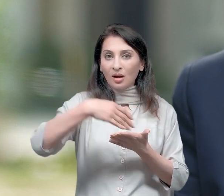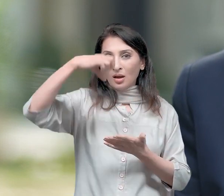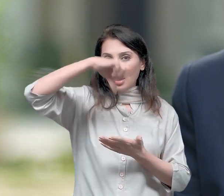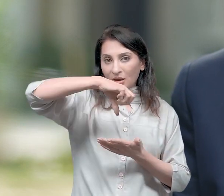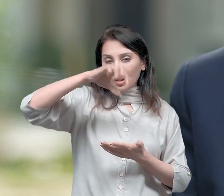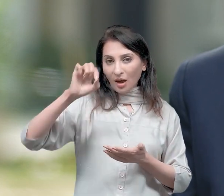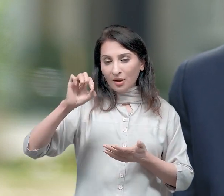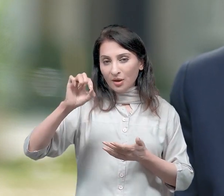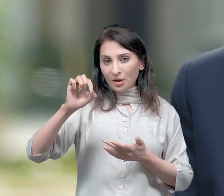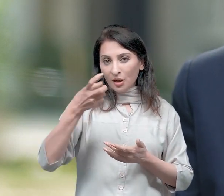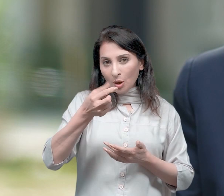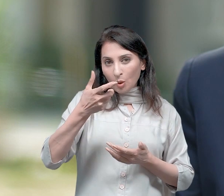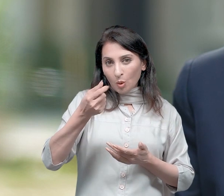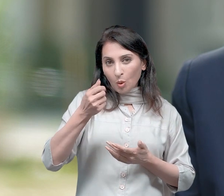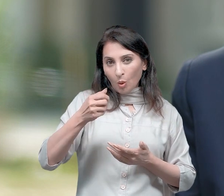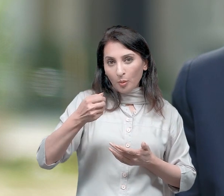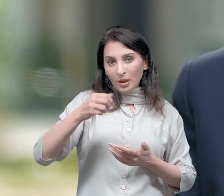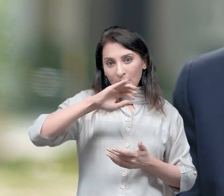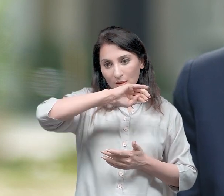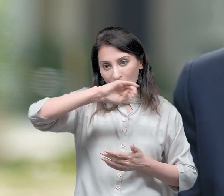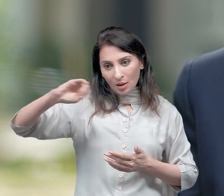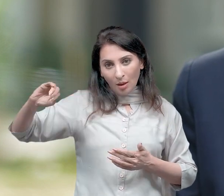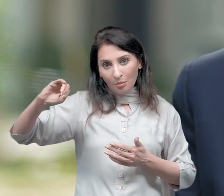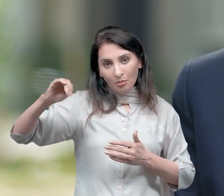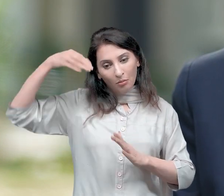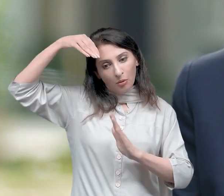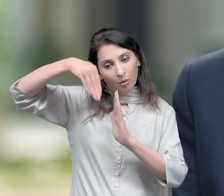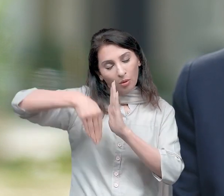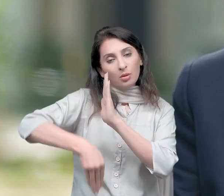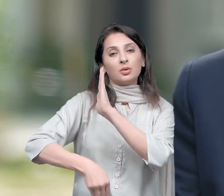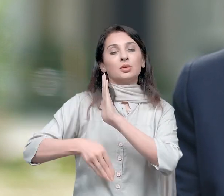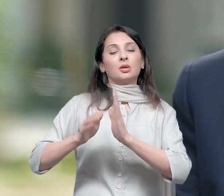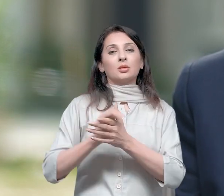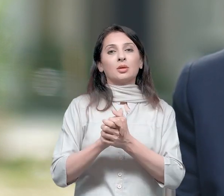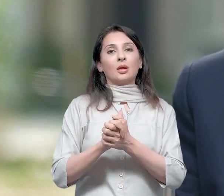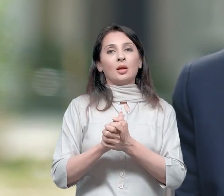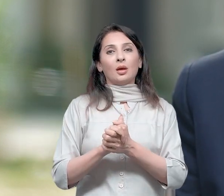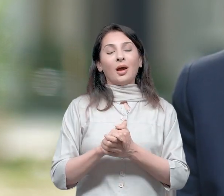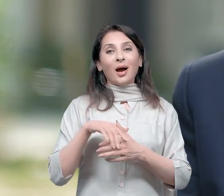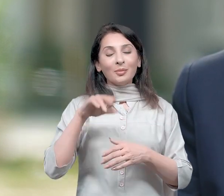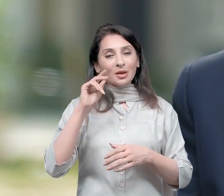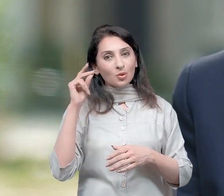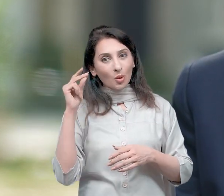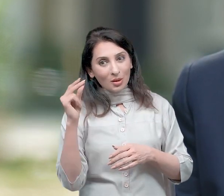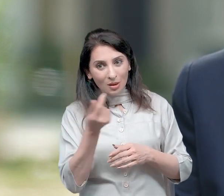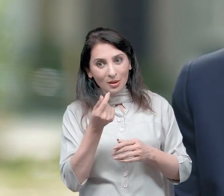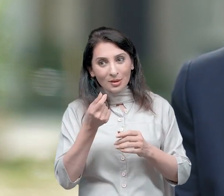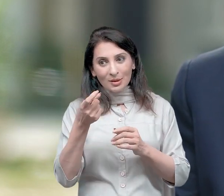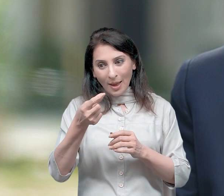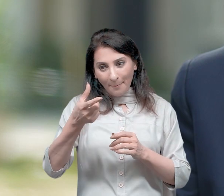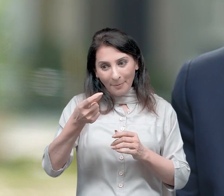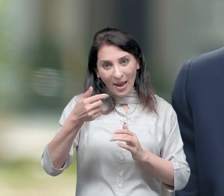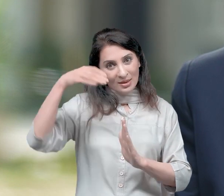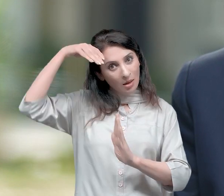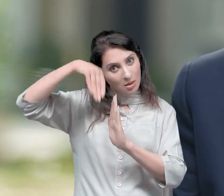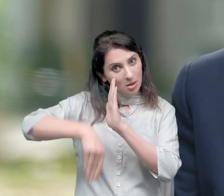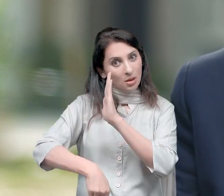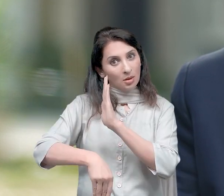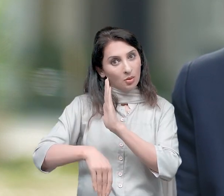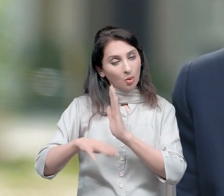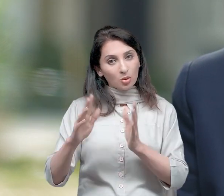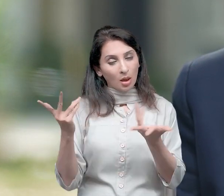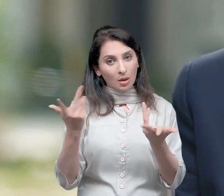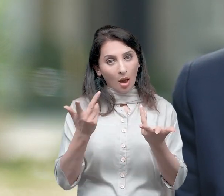گئی ہے۔ اب یہ جب کرنسی اتنی تیزی سے گرتی ہے تو اس کے بڑے